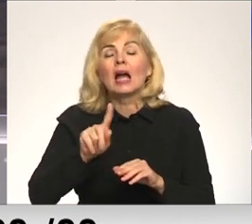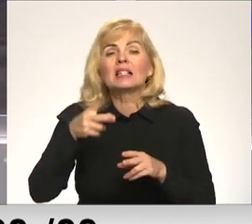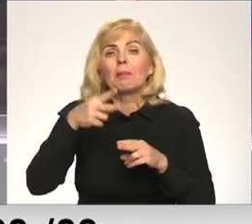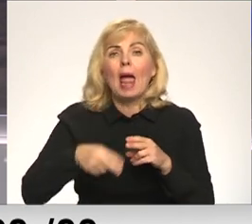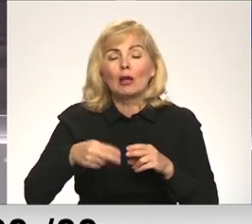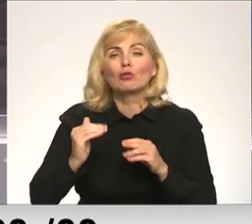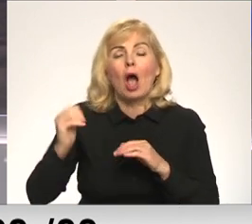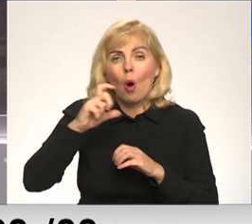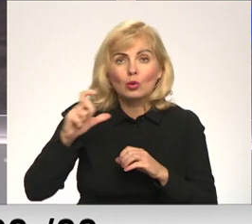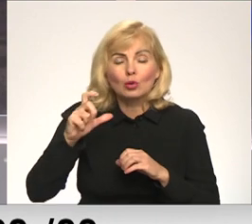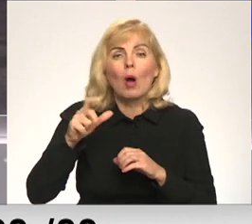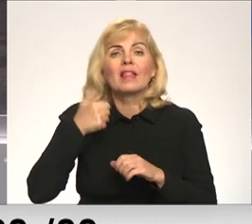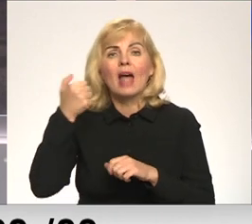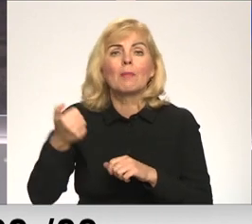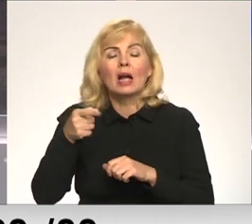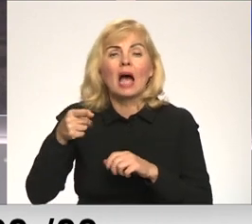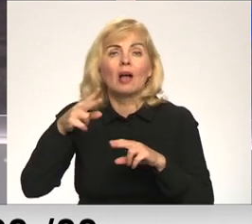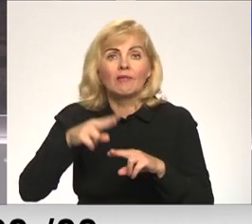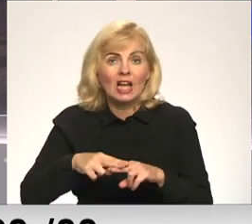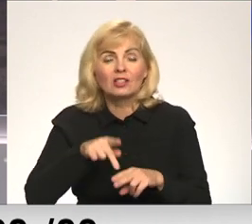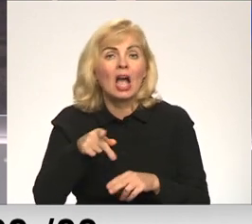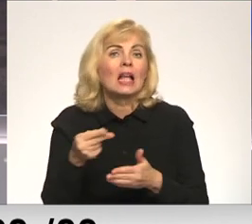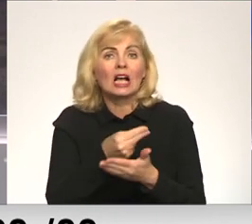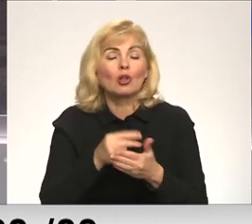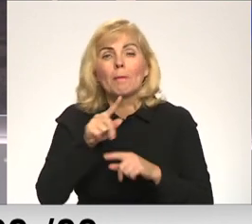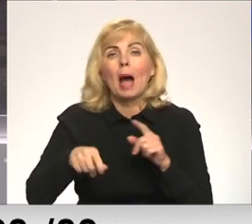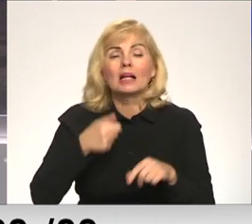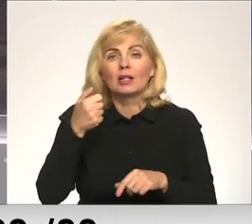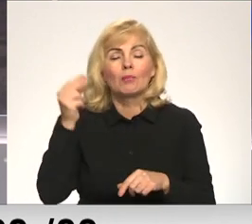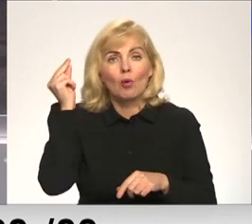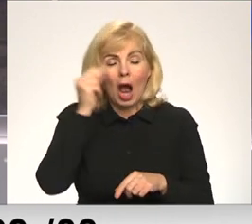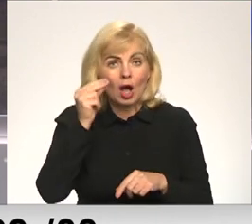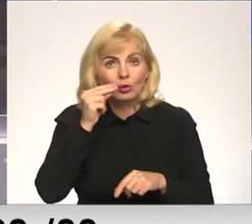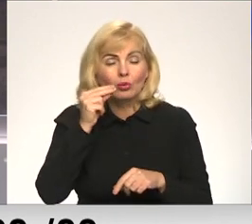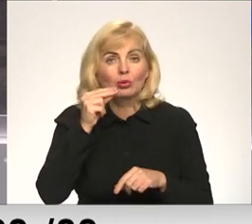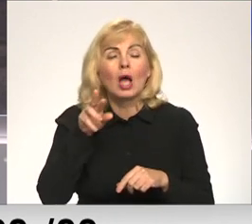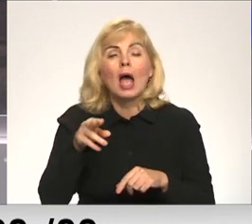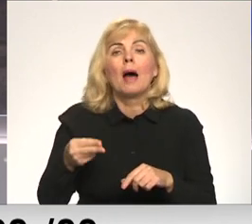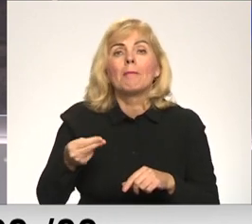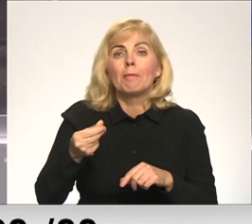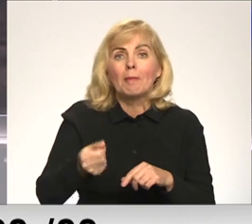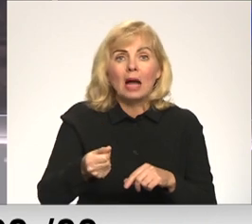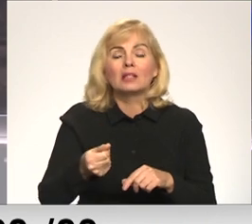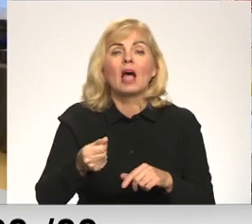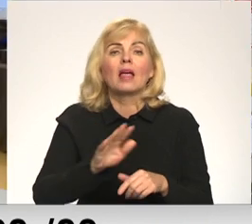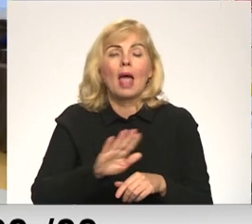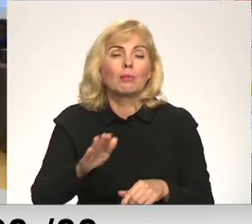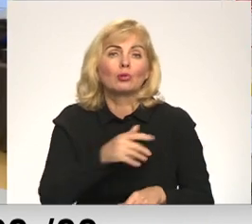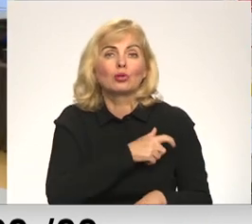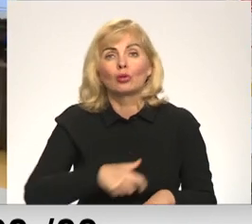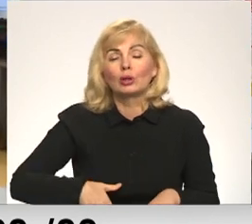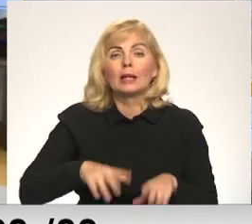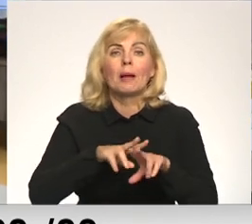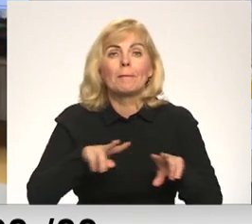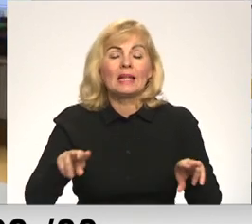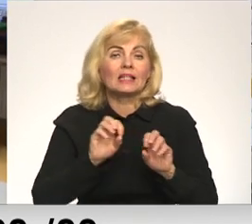gadam. Ministrija uzsver, tas nenozīmē, ka nākamajā mācību gadā maksas rezidentūrā nebūs jaunu studentu. Ministrijā